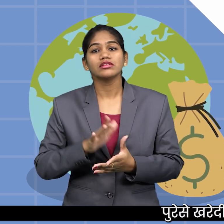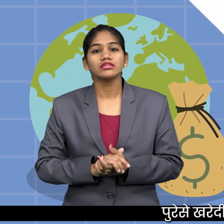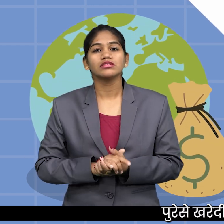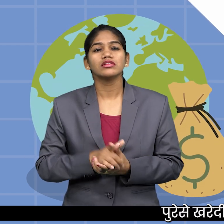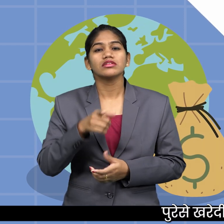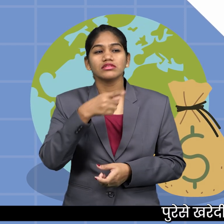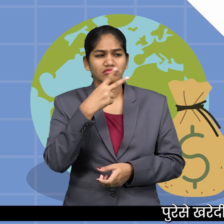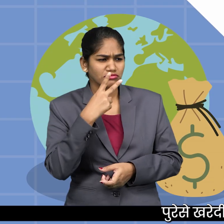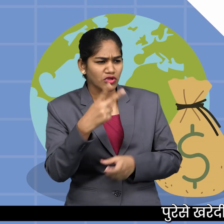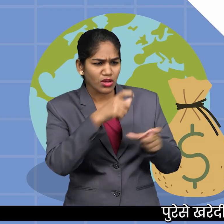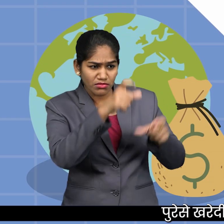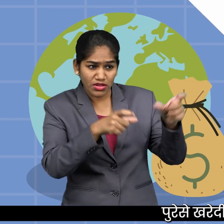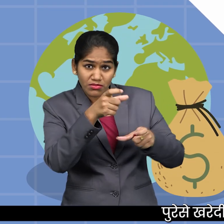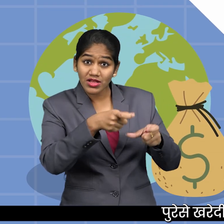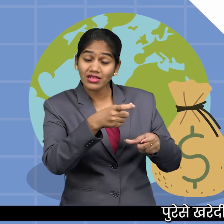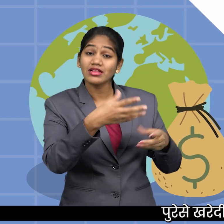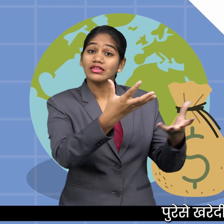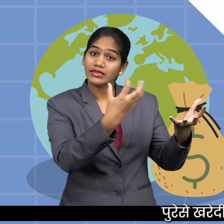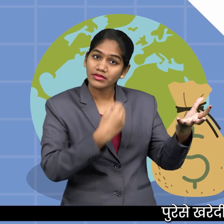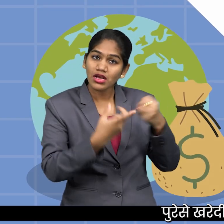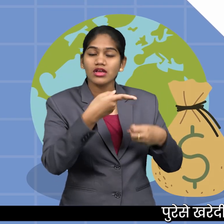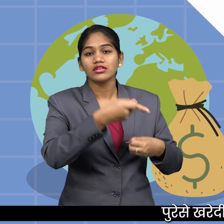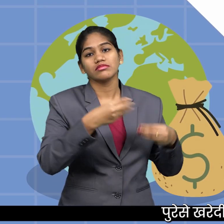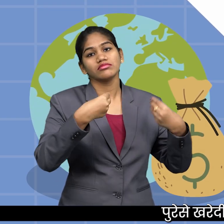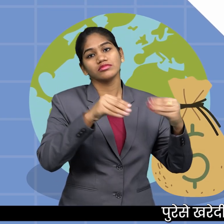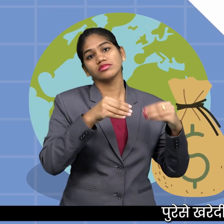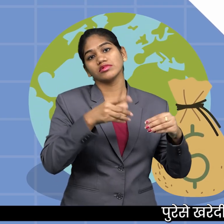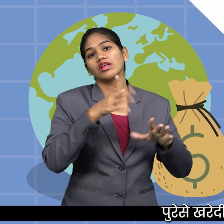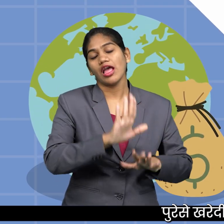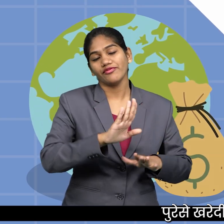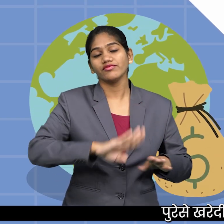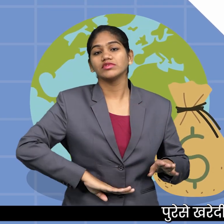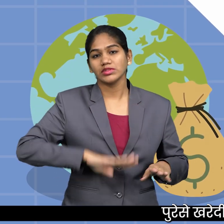पुरेसे खरेदीदार मिळतील की नाही.